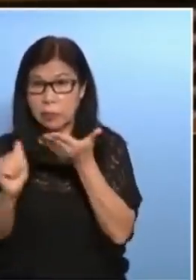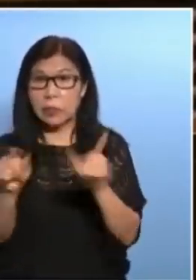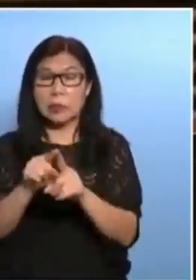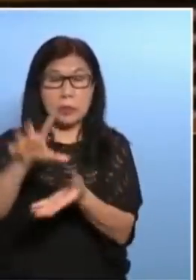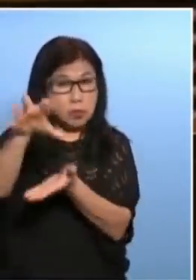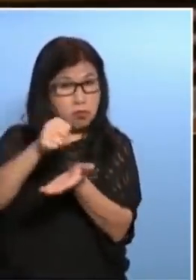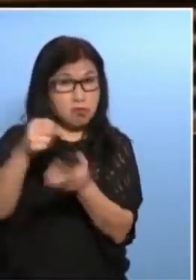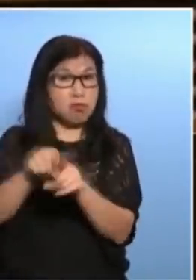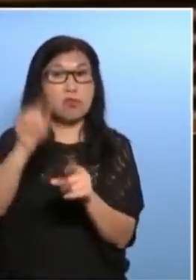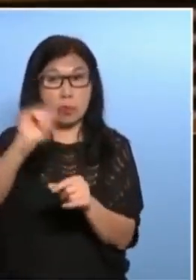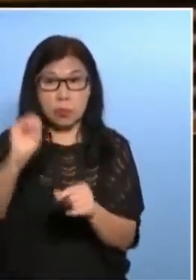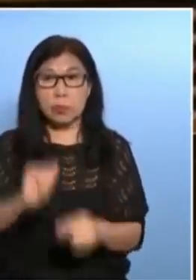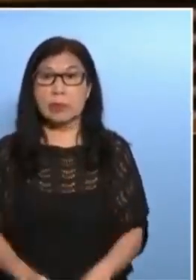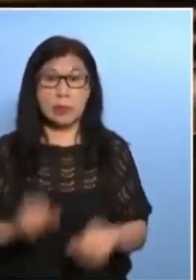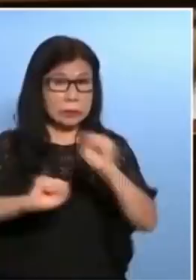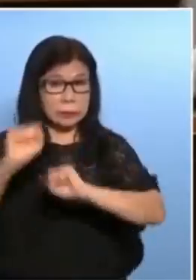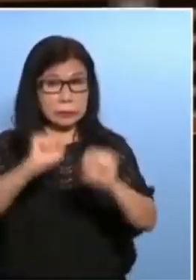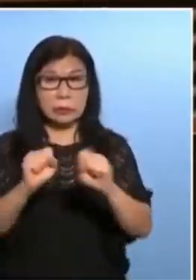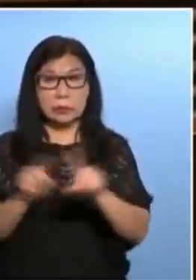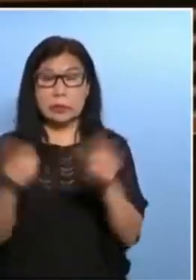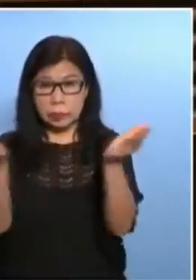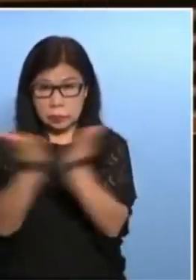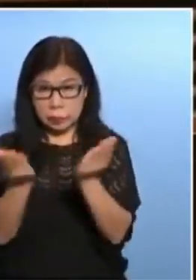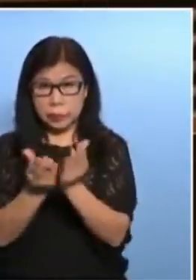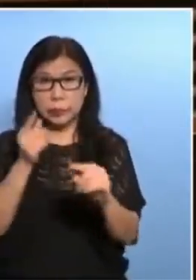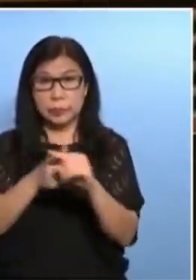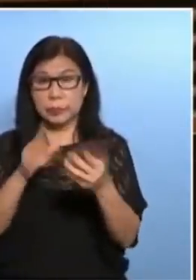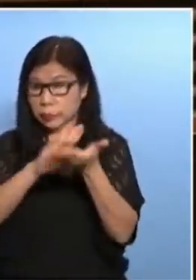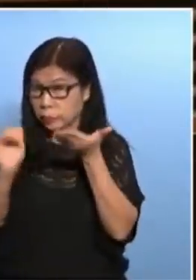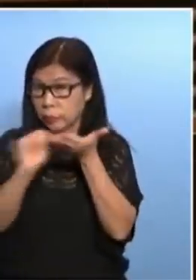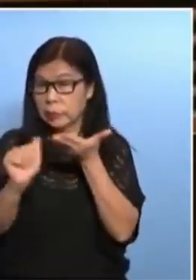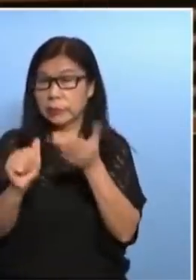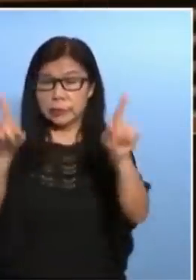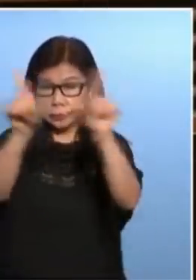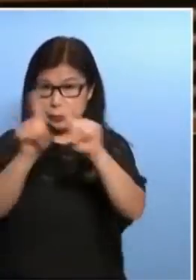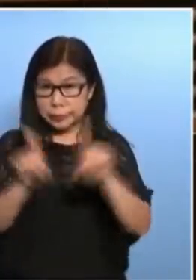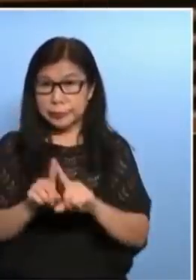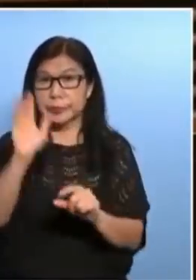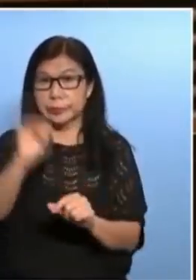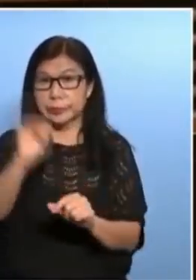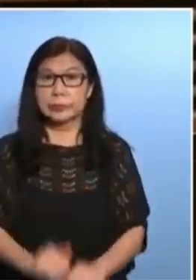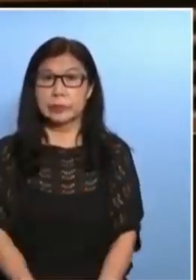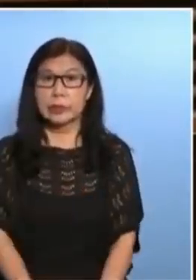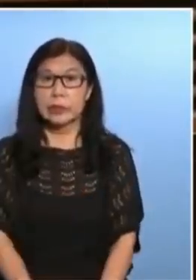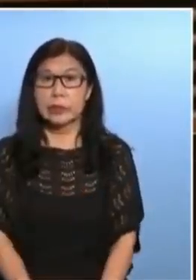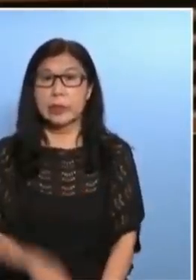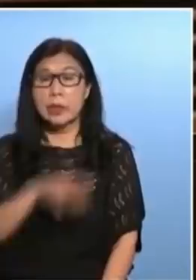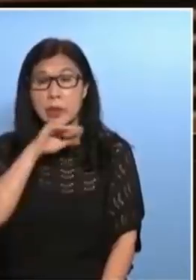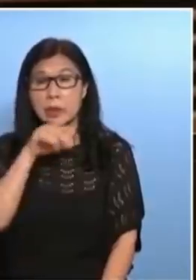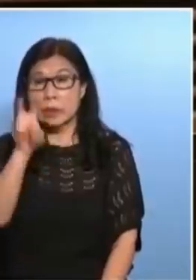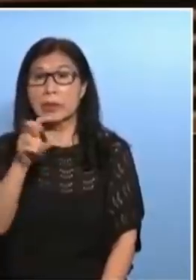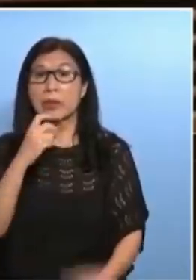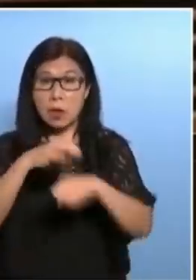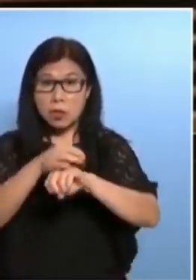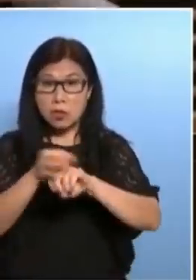觸得到的，而這些行為是有客觀的、清晰的標準。不過如果我們看一看國歌